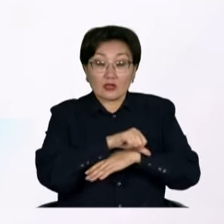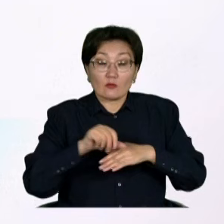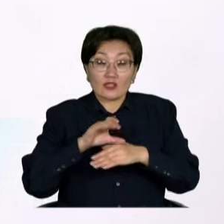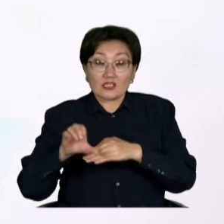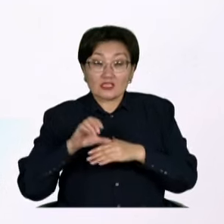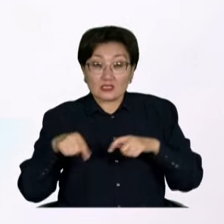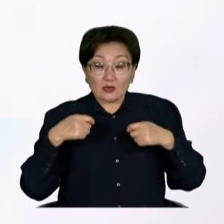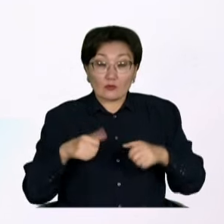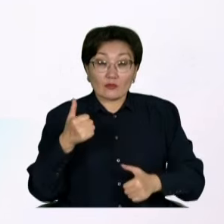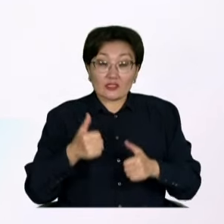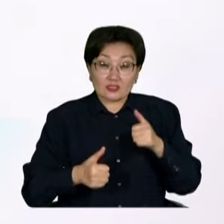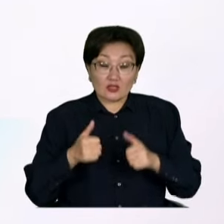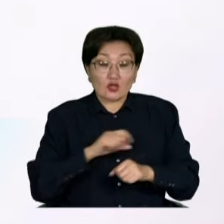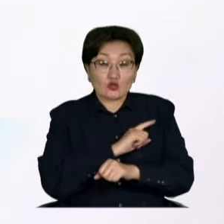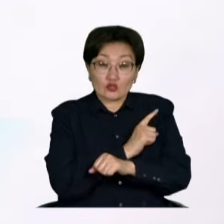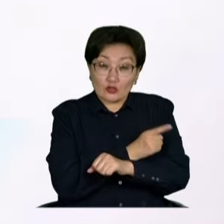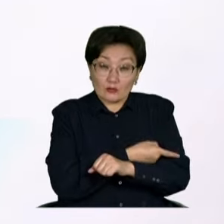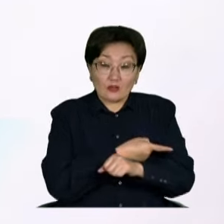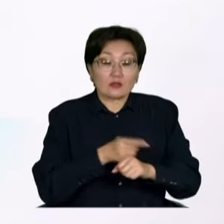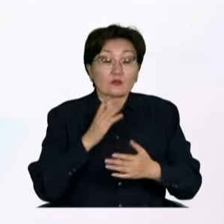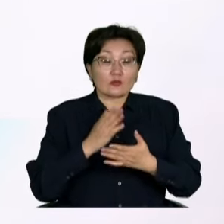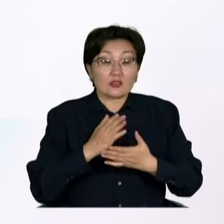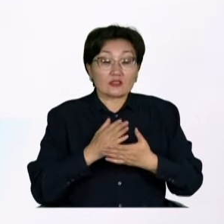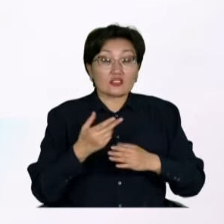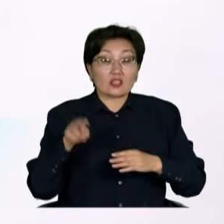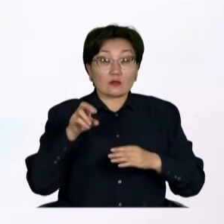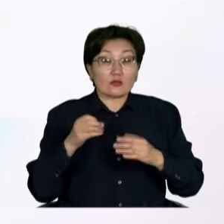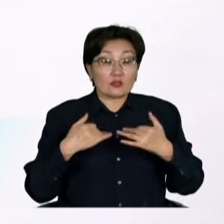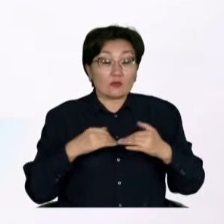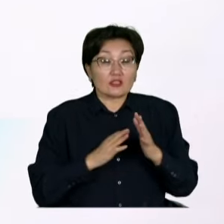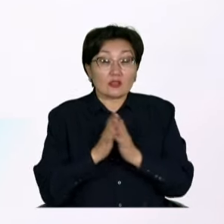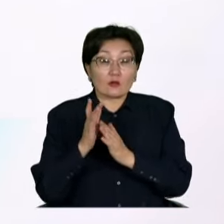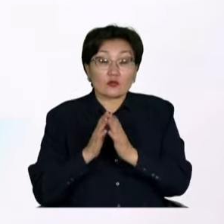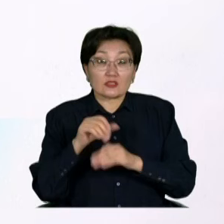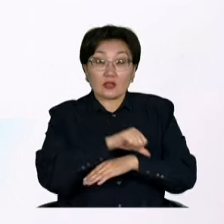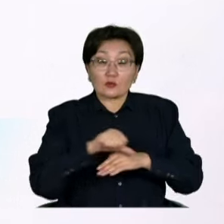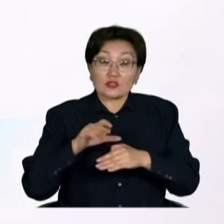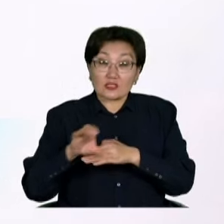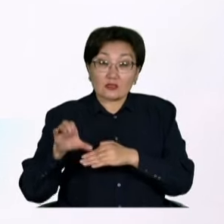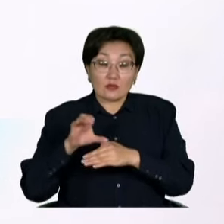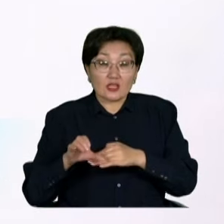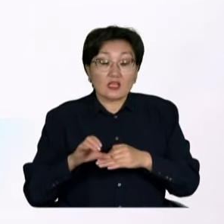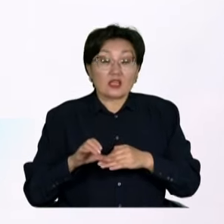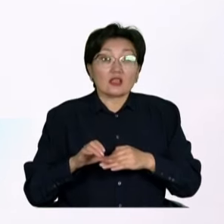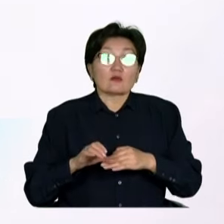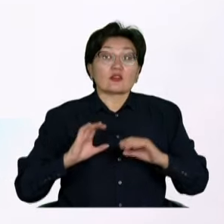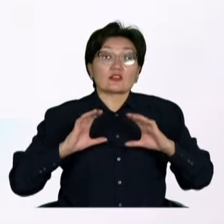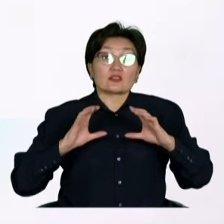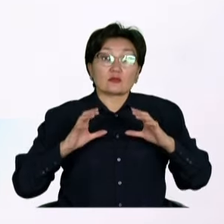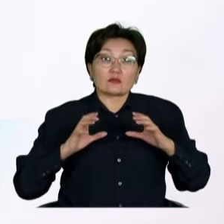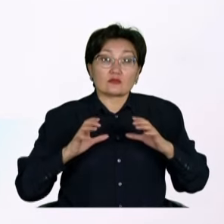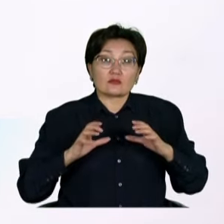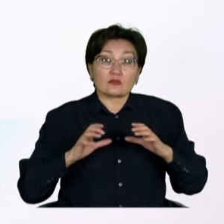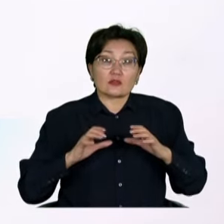нарықтарда бәсекелестіктің күшеюі болып табылады. Сондай-ақ біз бидайдың экспорттық нарықтарын географиясын тартылуына байқап